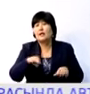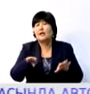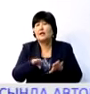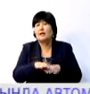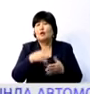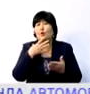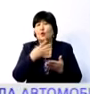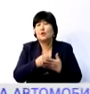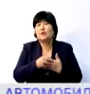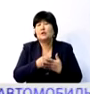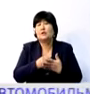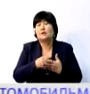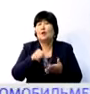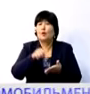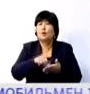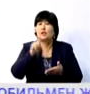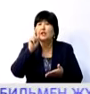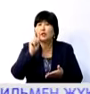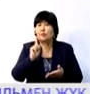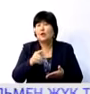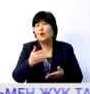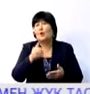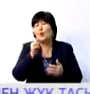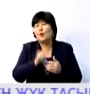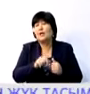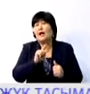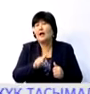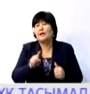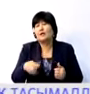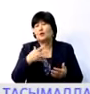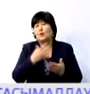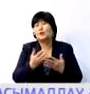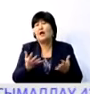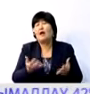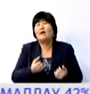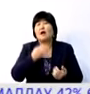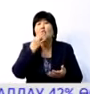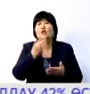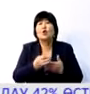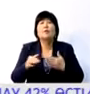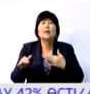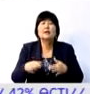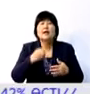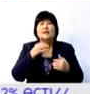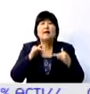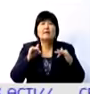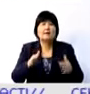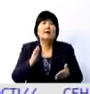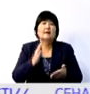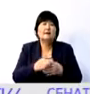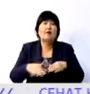өзін көрсете білді. Ол әр кез өзіне алынған жауапты істі жақсы